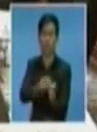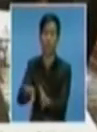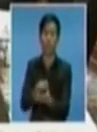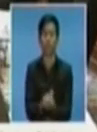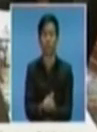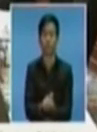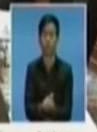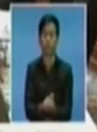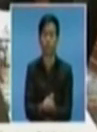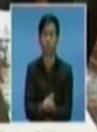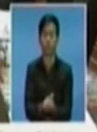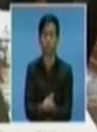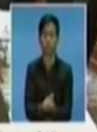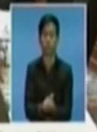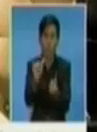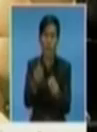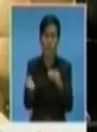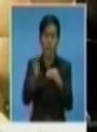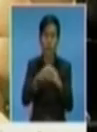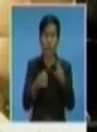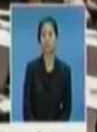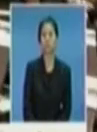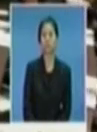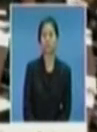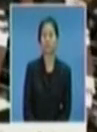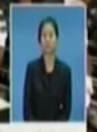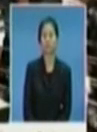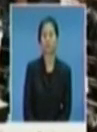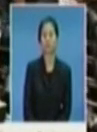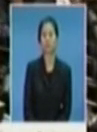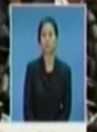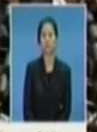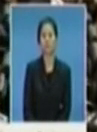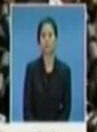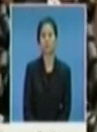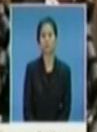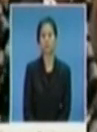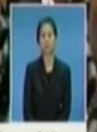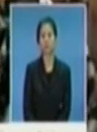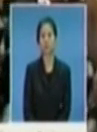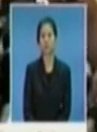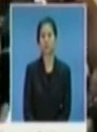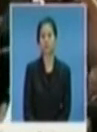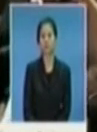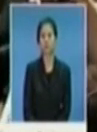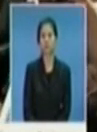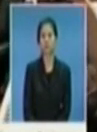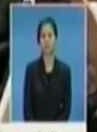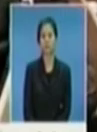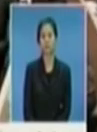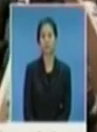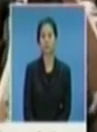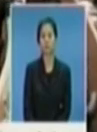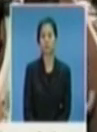มการกลั่นกรองข้อมูลข่าวสารจาก5เป็น9ให้มีตัวแทนจากภาคเอกชนด้านสิทธิมนุษยชนด้านสื่อมวลชน